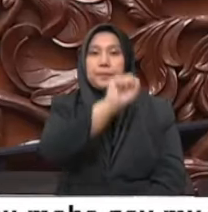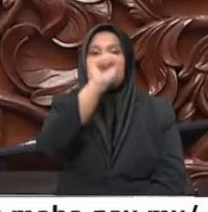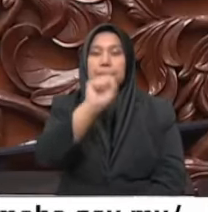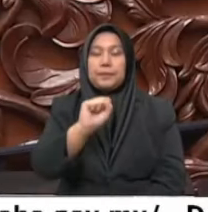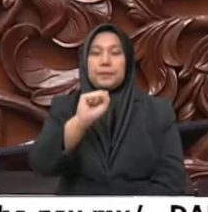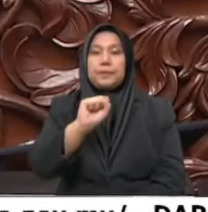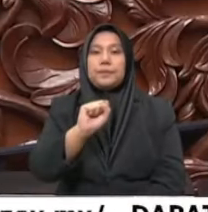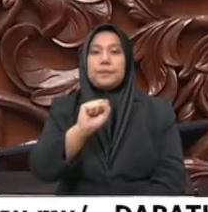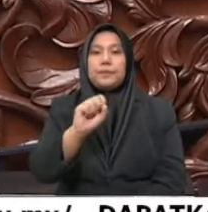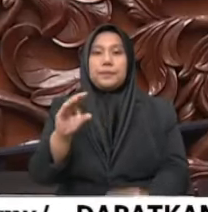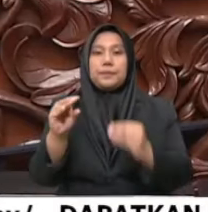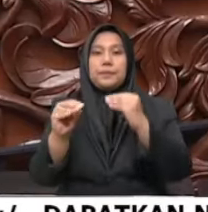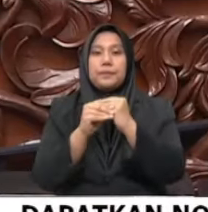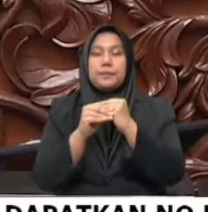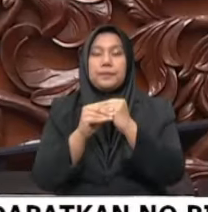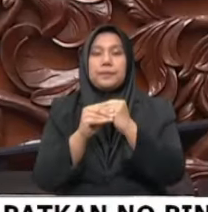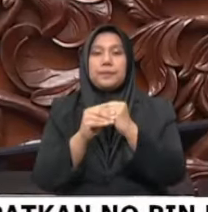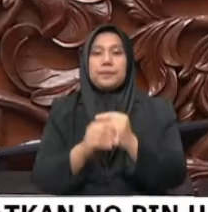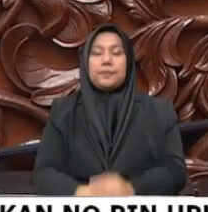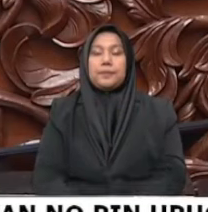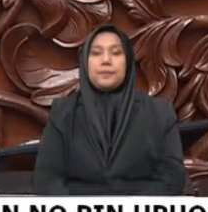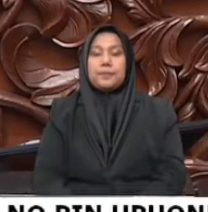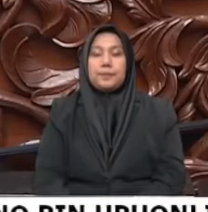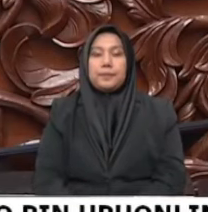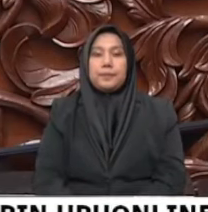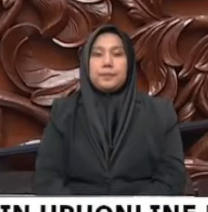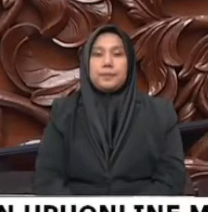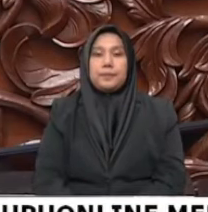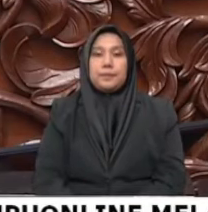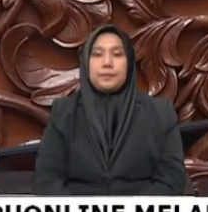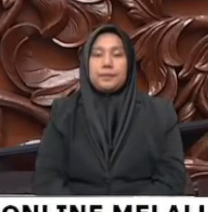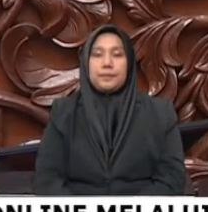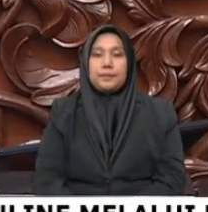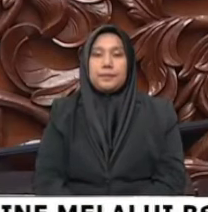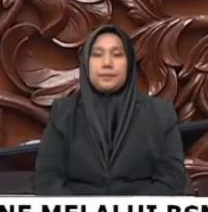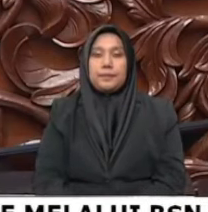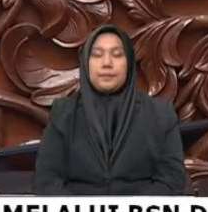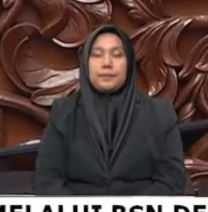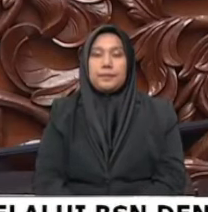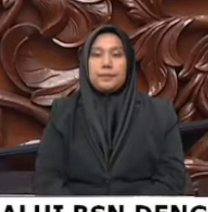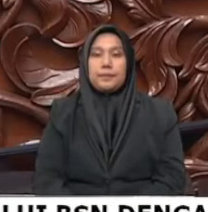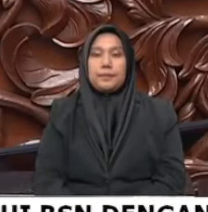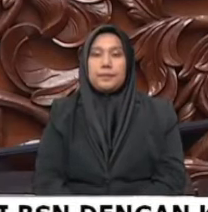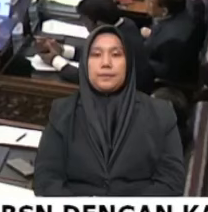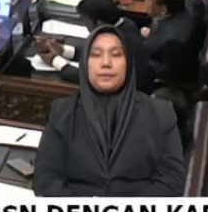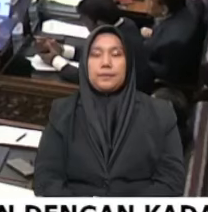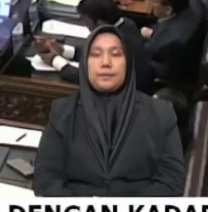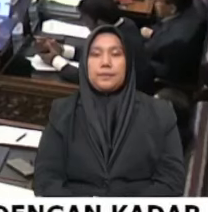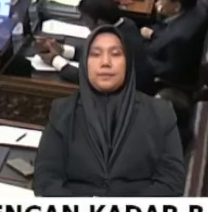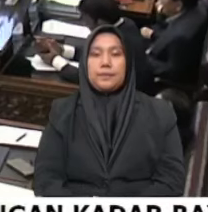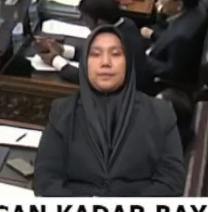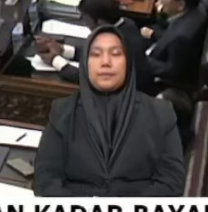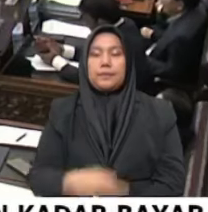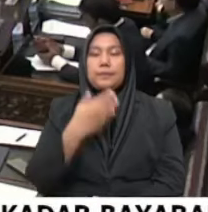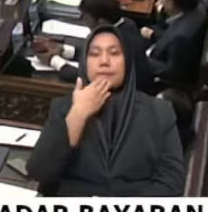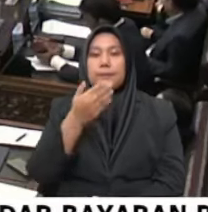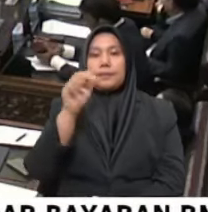Saya boleh bagi dua soalan tambahan, Yang Isam. Okay. Tan Sri Fatmi dulu, lepas itu Datuk Musafa. Terima kasih, Datuk Mertua, Datuk Yang Berhormat